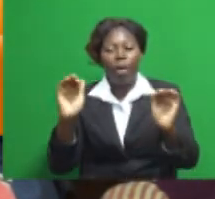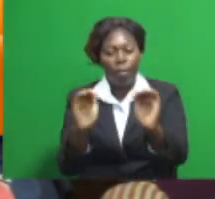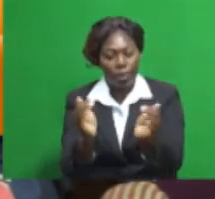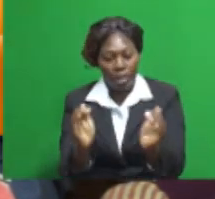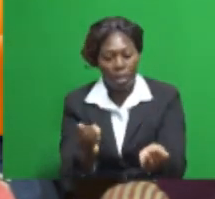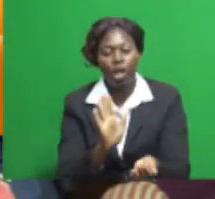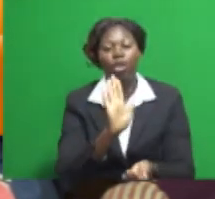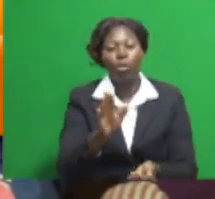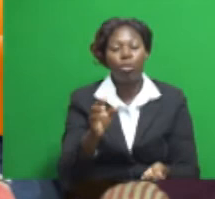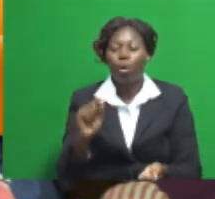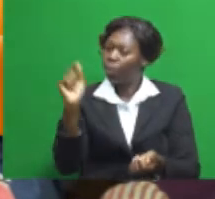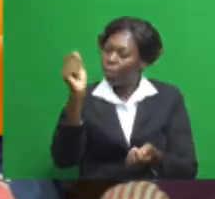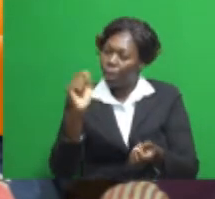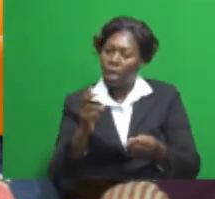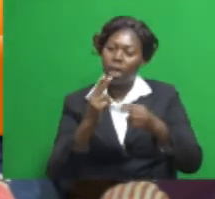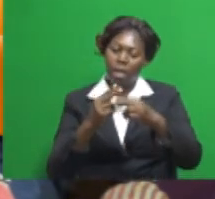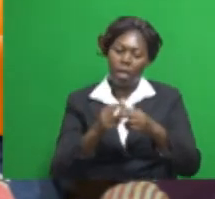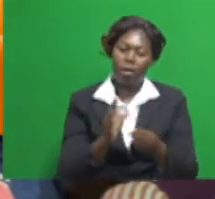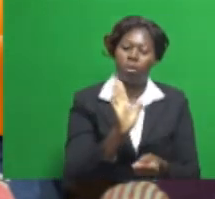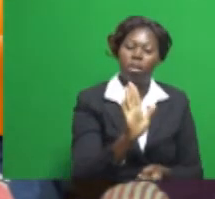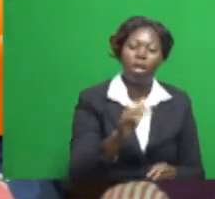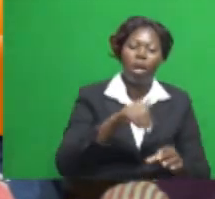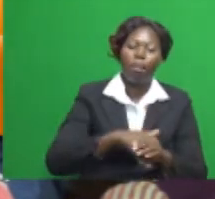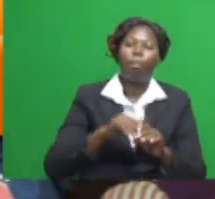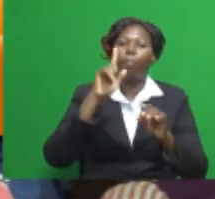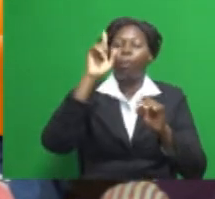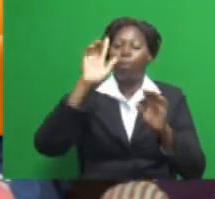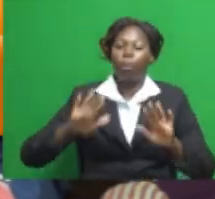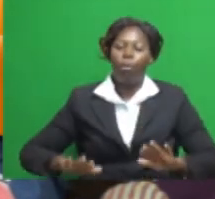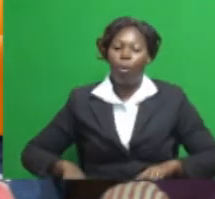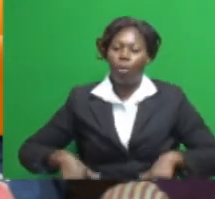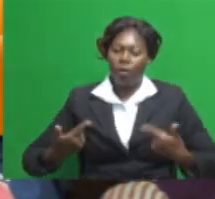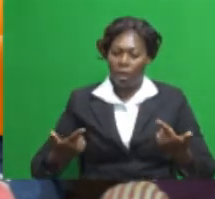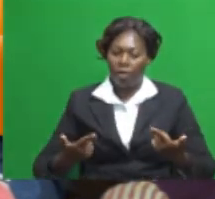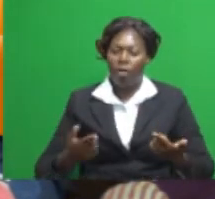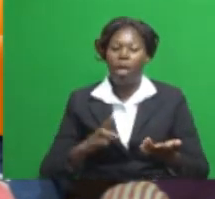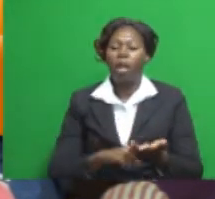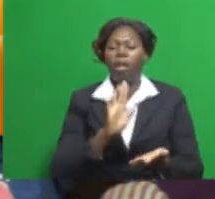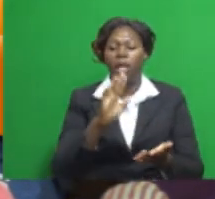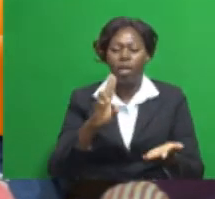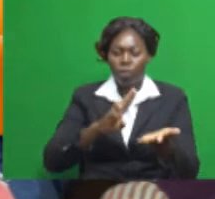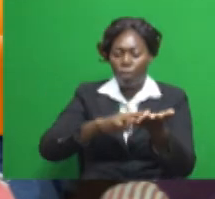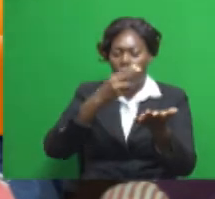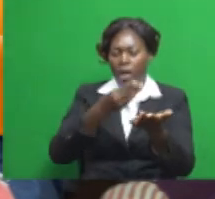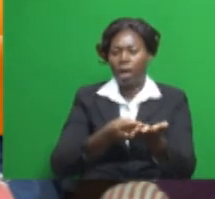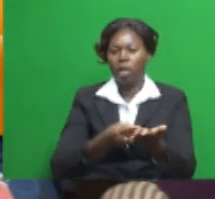mubhuku. Zvino vazhinji vavavete muguruva rapasi vachamuka. Vamwe vachimukira upenyu husingaperi.